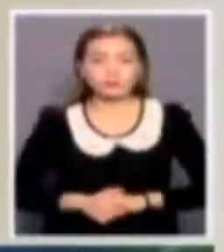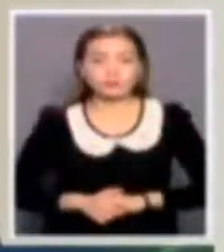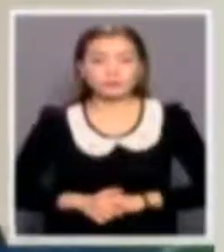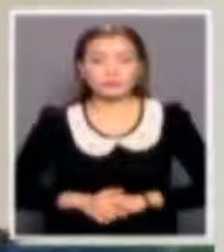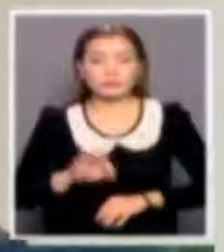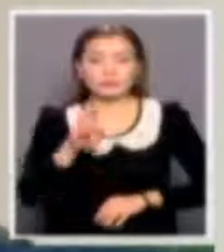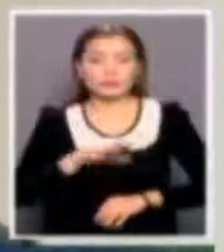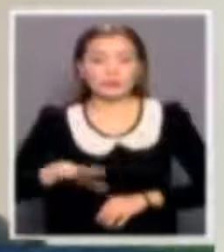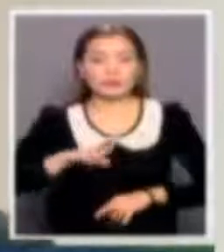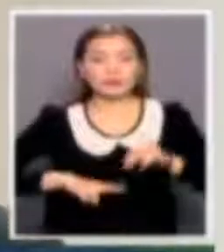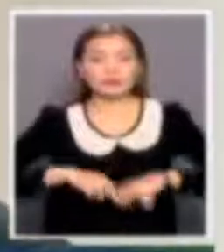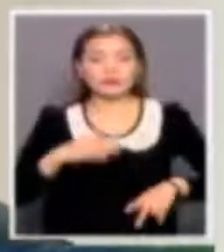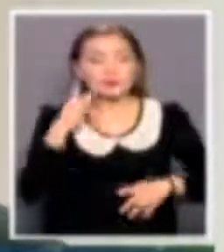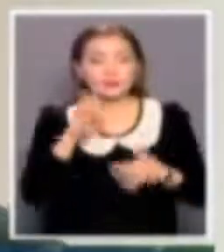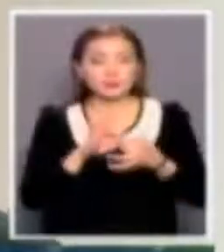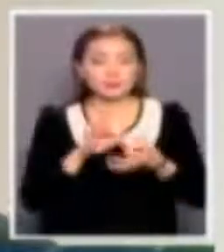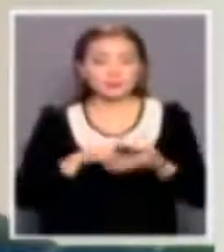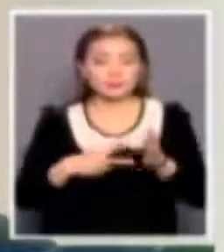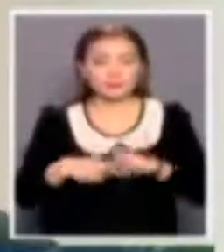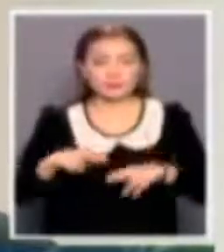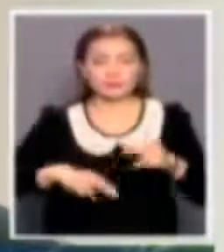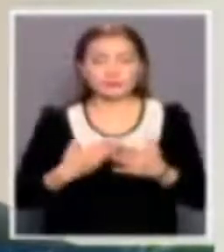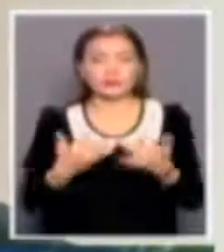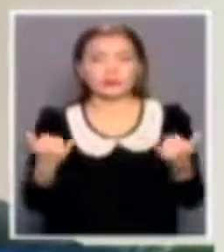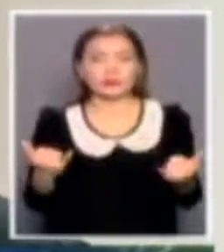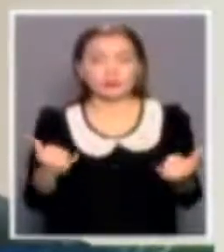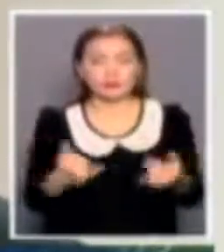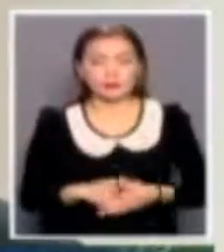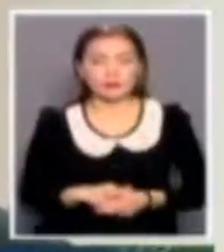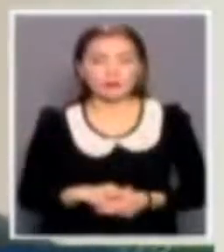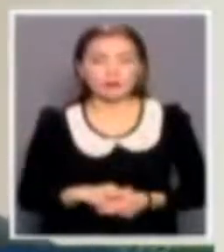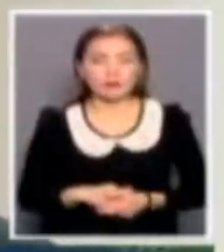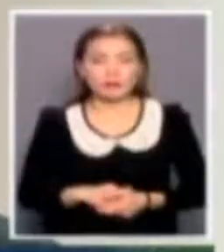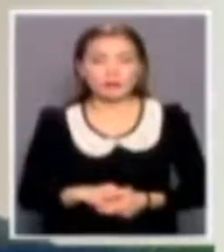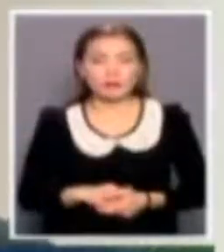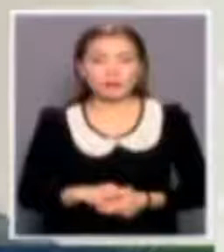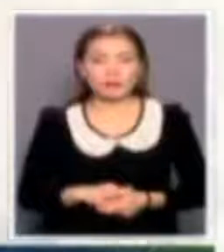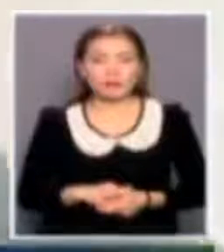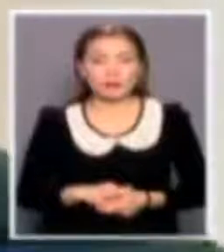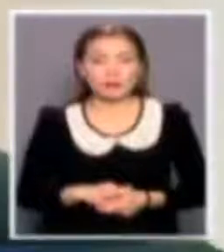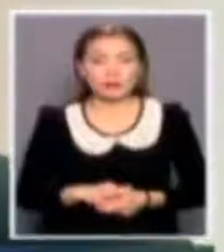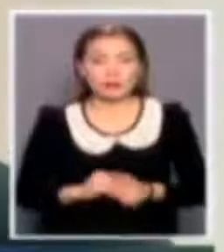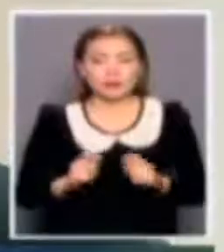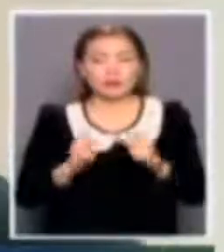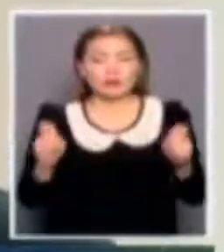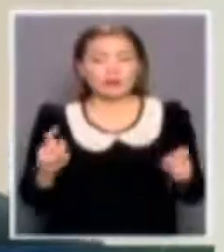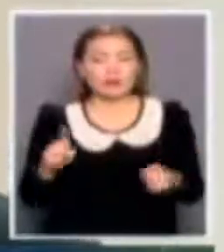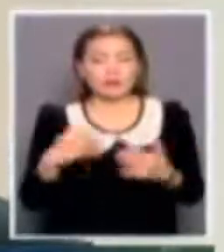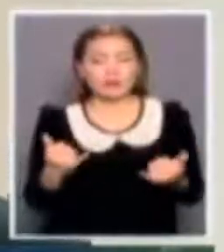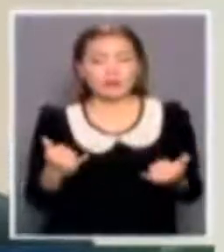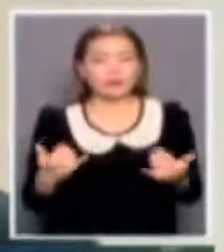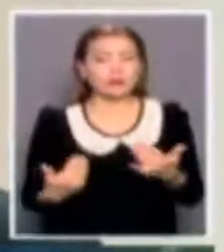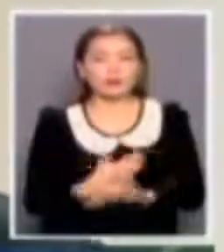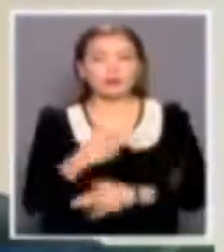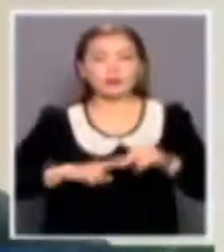с этим в области были построены ряд объектов, которые на сегодняшний день уже сданы. И одна из них сегодня